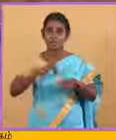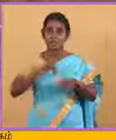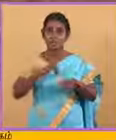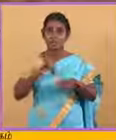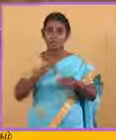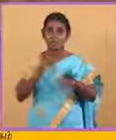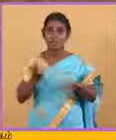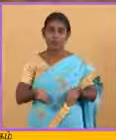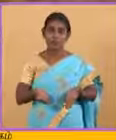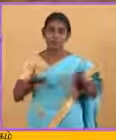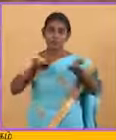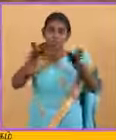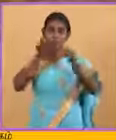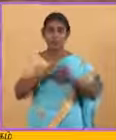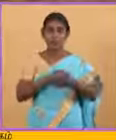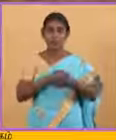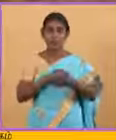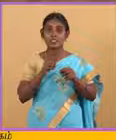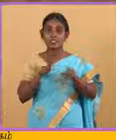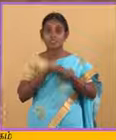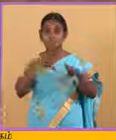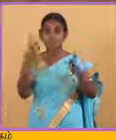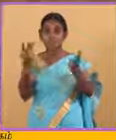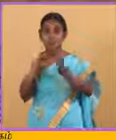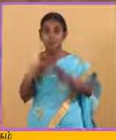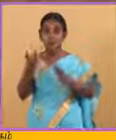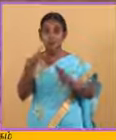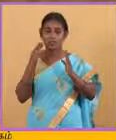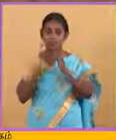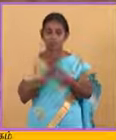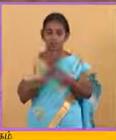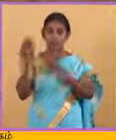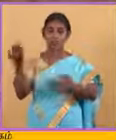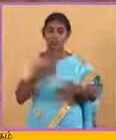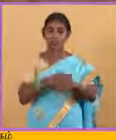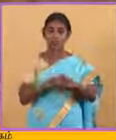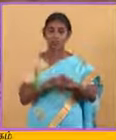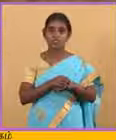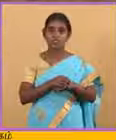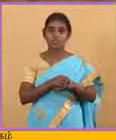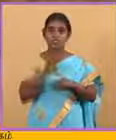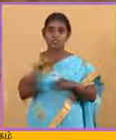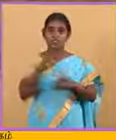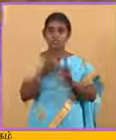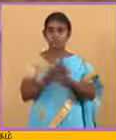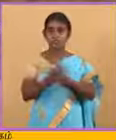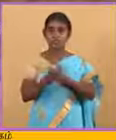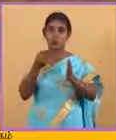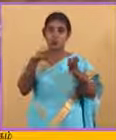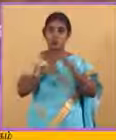அனைவரும் கோயில் கட்டி வணங்க வருவார்கள், உன்னையும் பாராட்டுவார்கள். நீ திறமைசாலியாக இருந்தால் கல்லாகிய